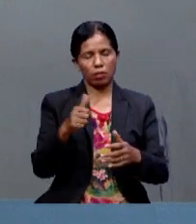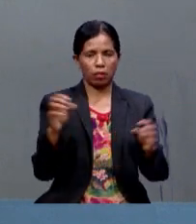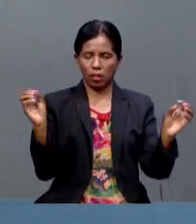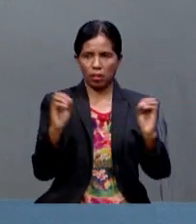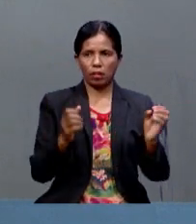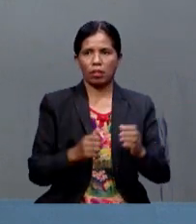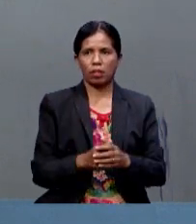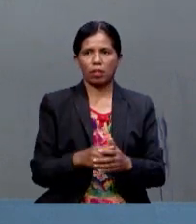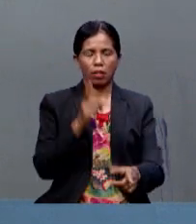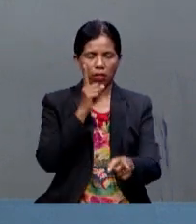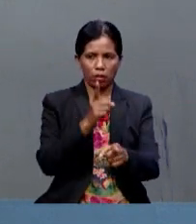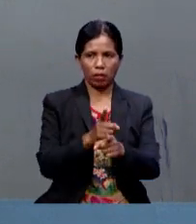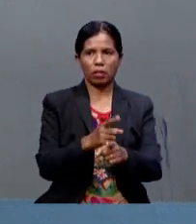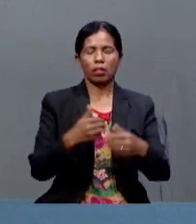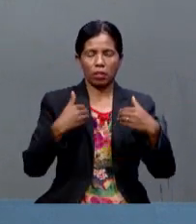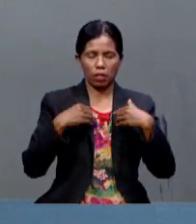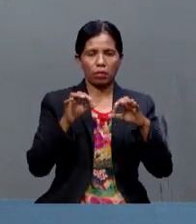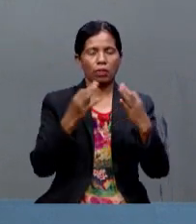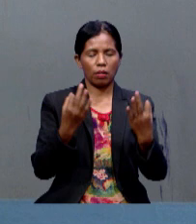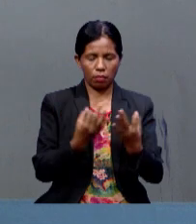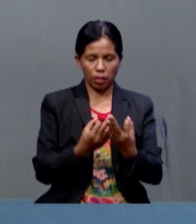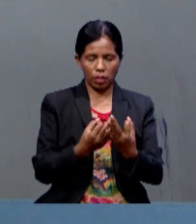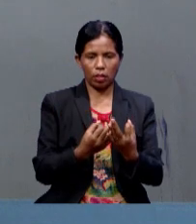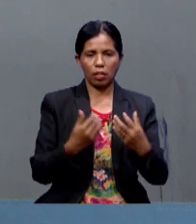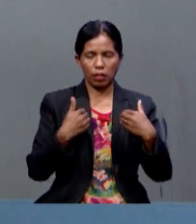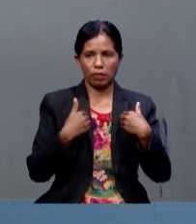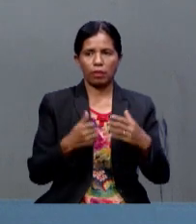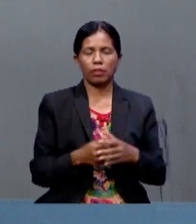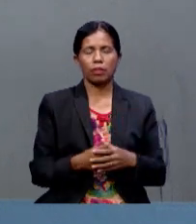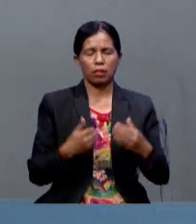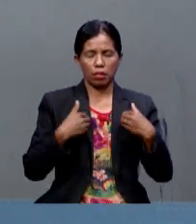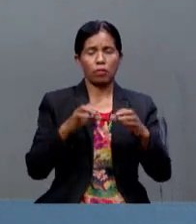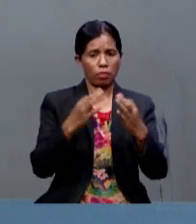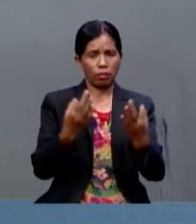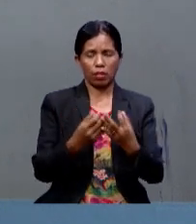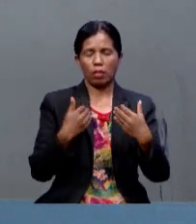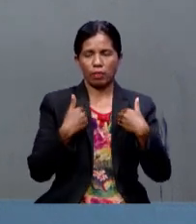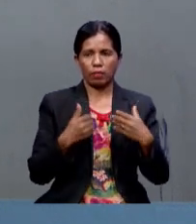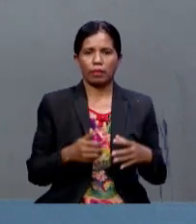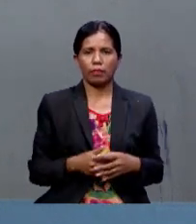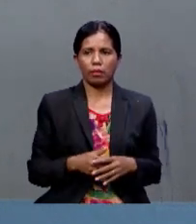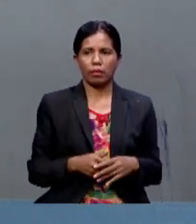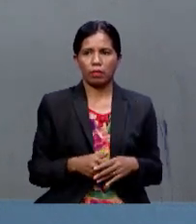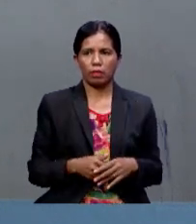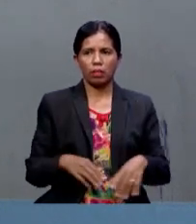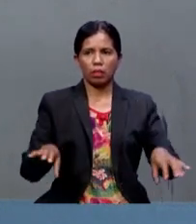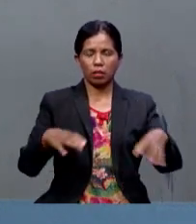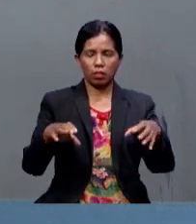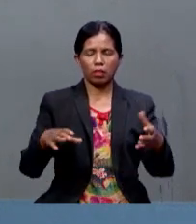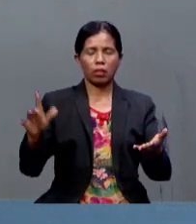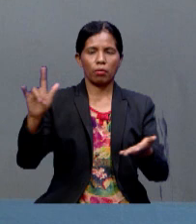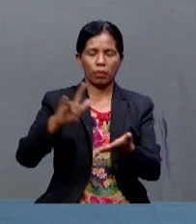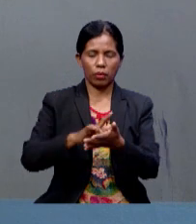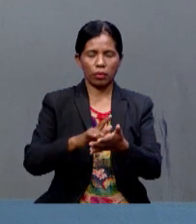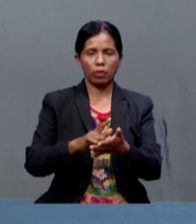Ya realita ini. Sing ini ya. Dari sistem familia kau tesis tiba. Sing. Hasa apa? Nasa servis produktifnya nih dari rumah